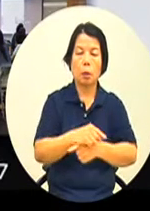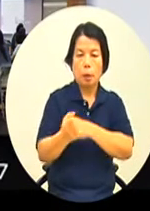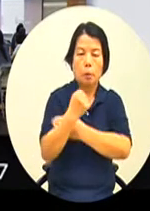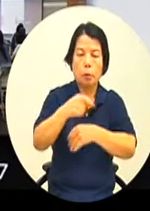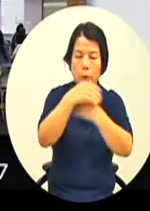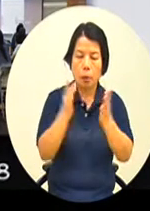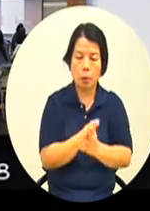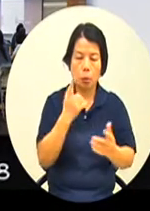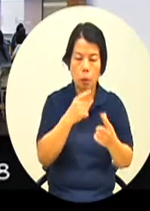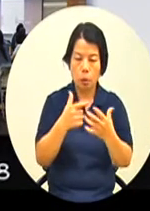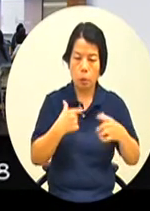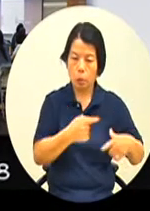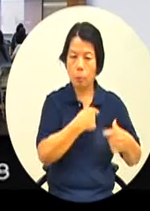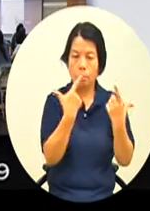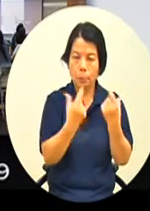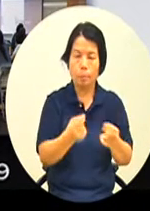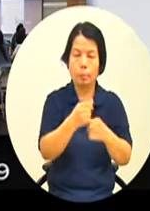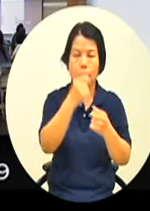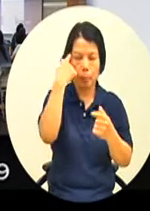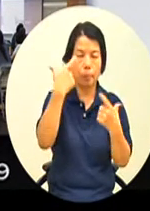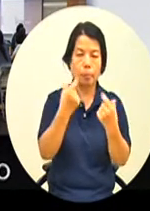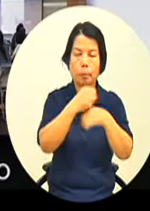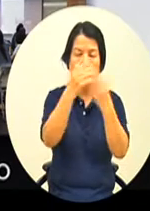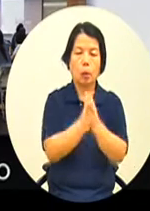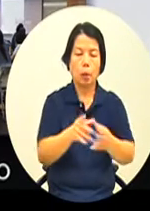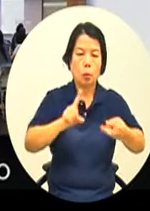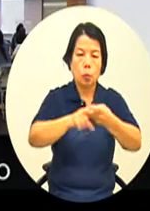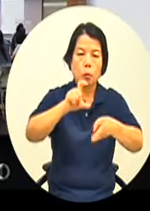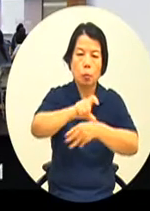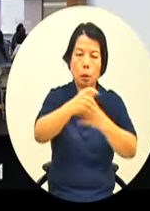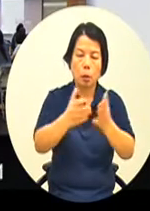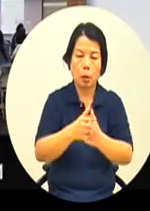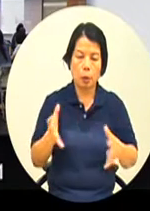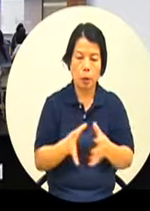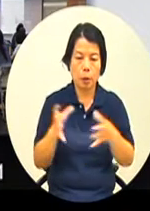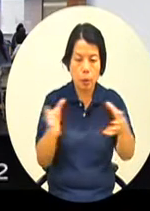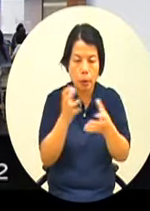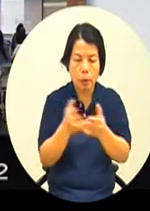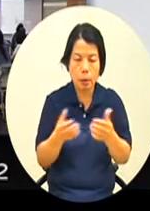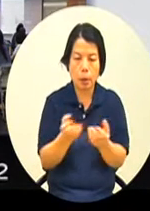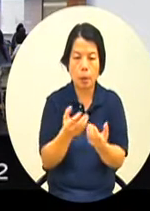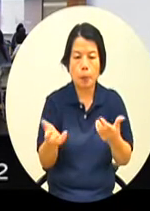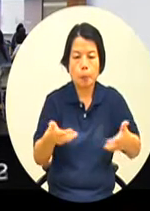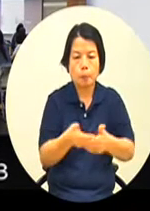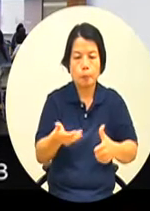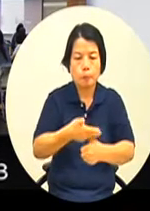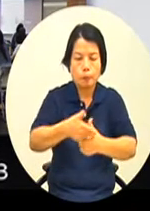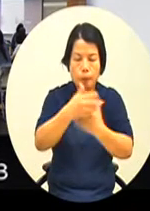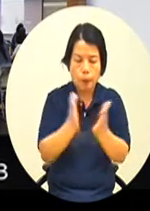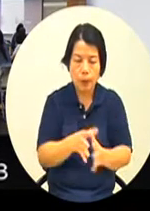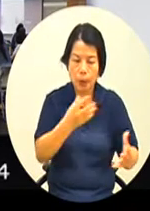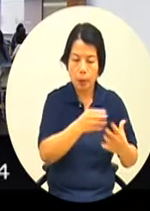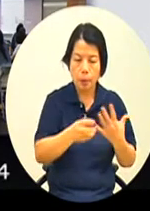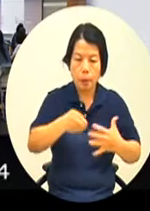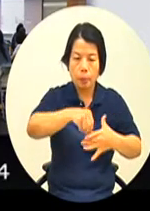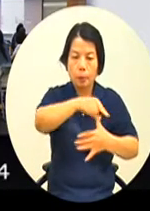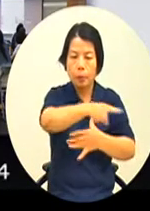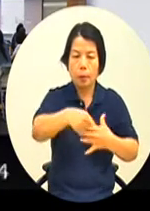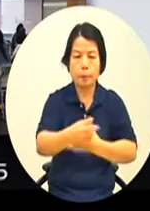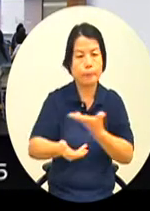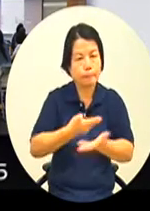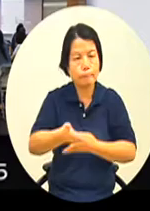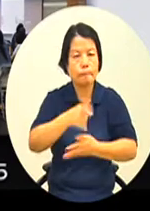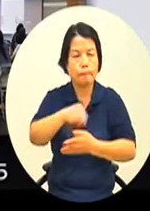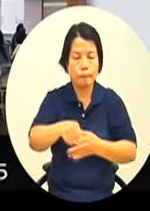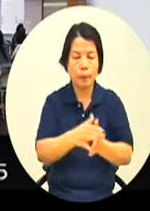所以本处每年均自行办理这个内部的主题共事营提升同仁的职场上的感情跟能力进而提升本